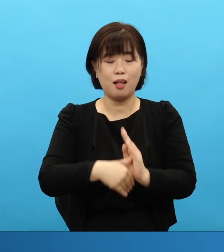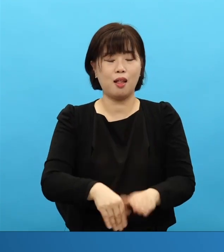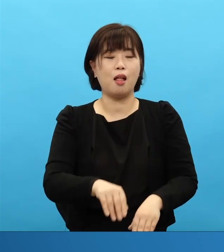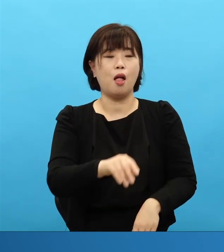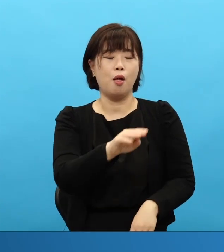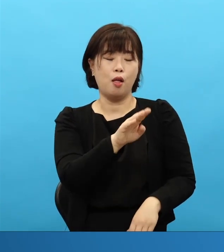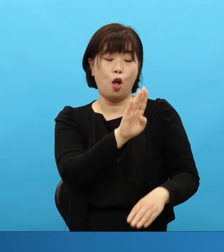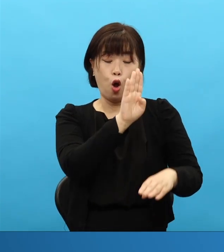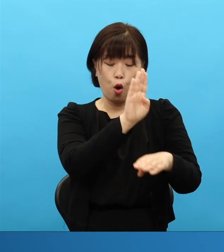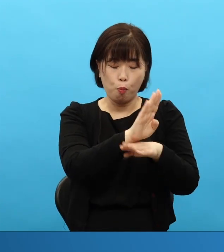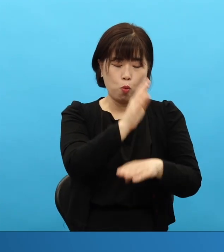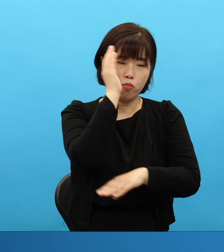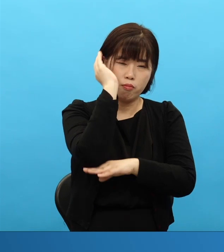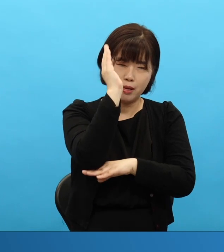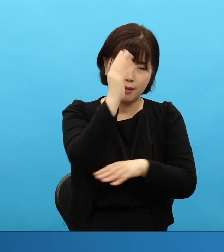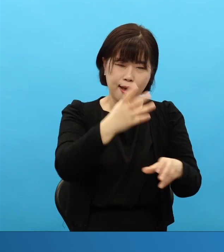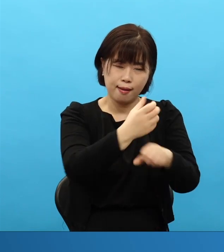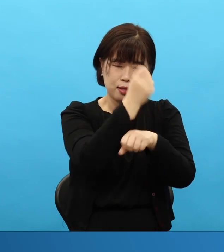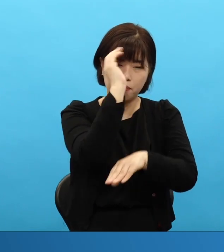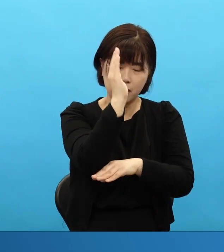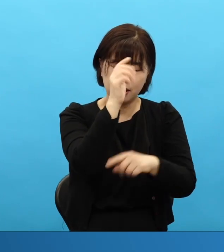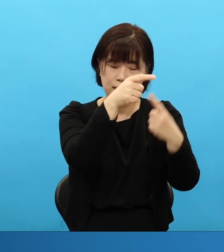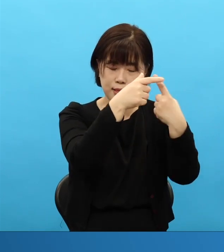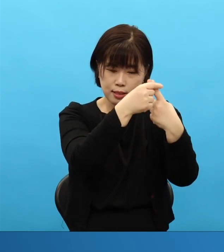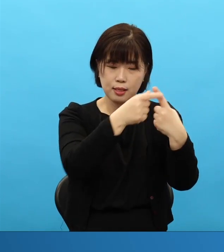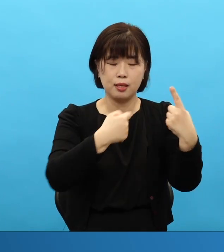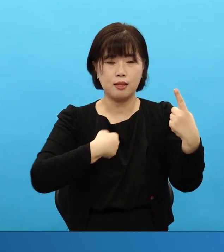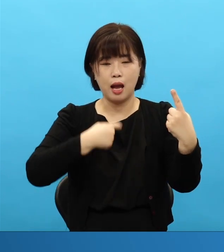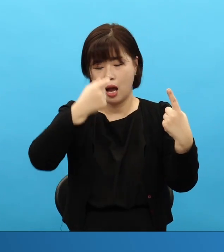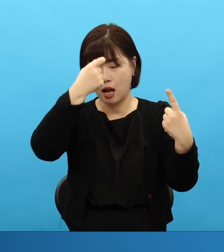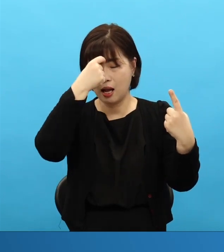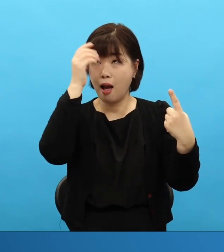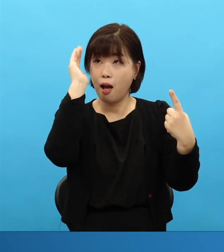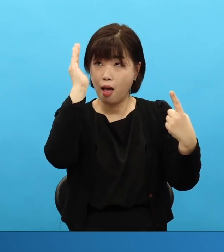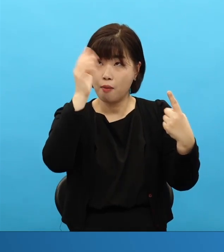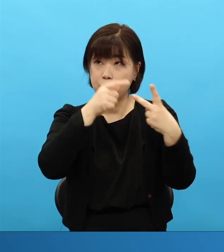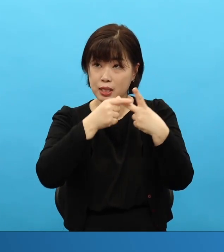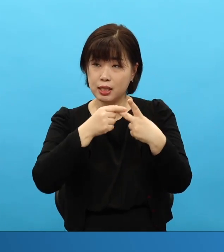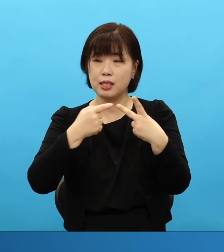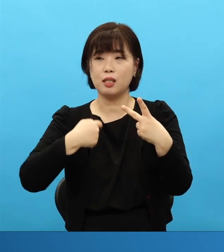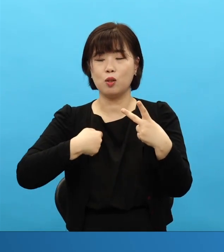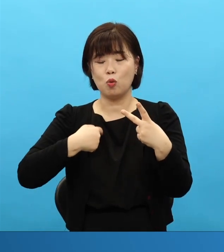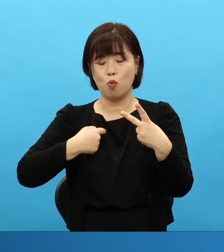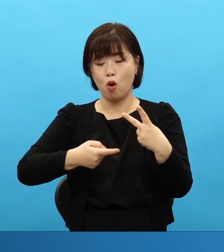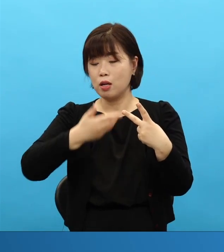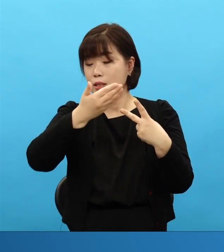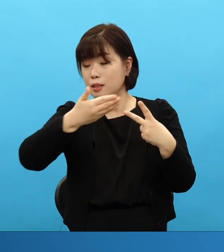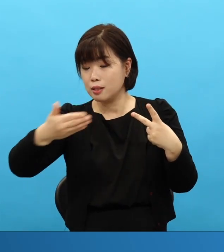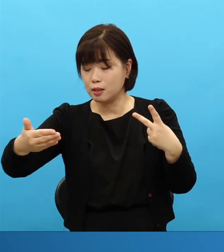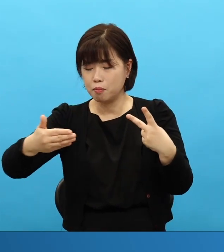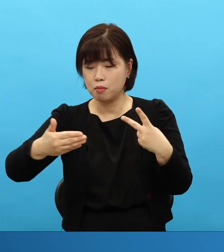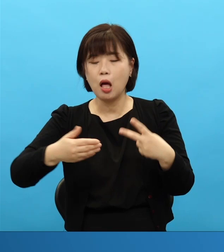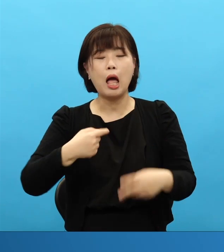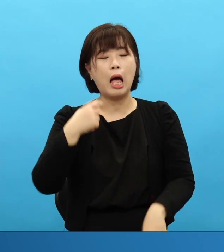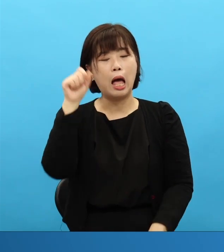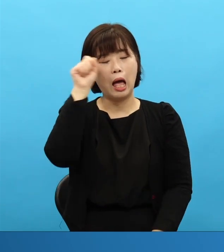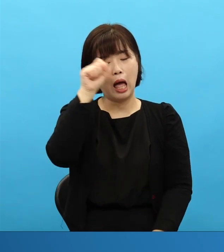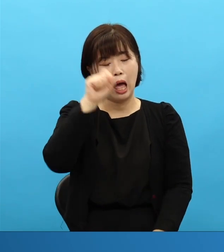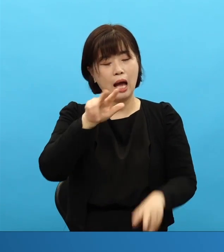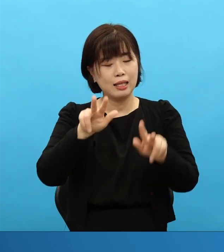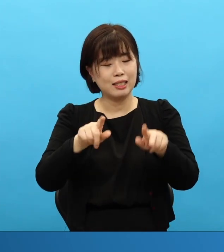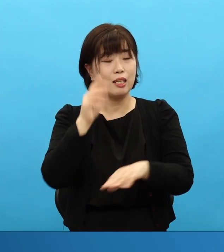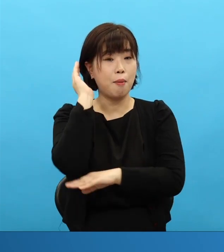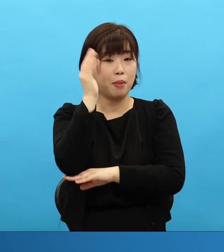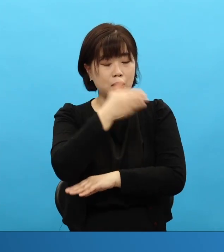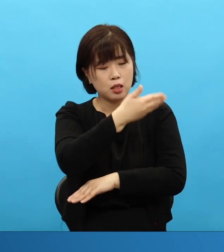world evangelization message, and you will see. 지금 좀 내가 무슨 기도해야 될 것이냐? 흐름이 보여요. You'll see the flow of what I must pray for right now. 지금은 어떤